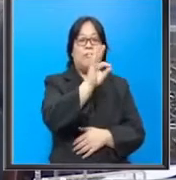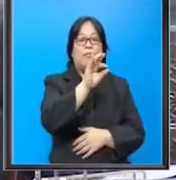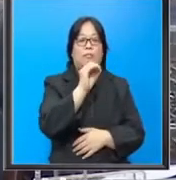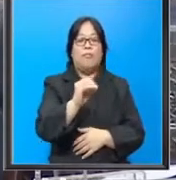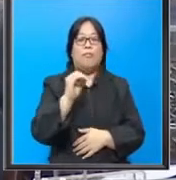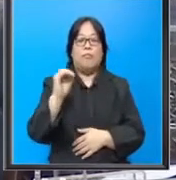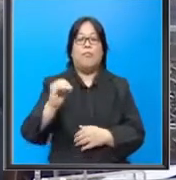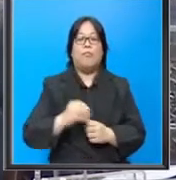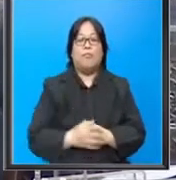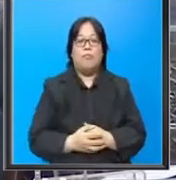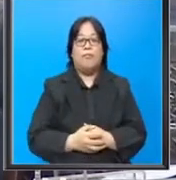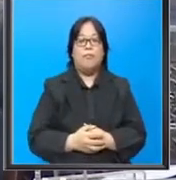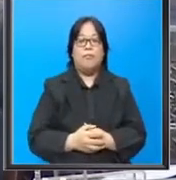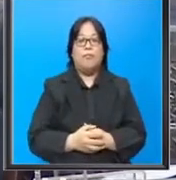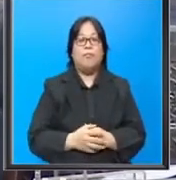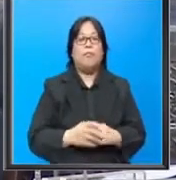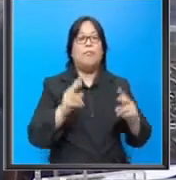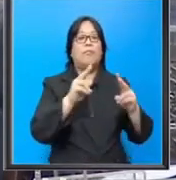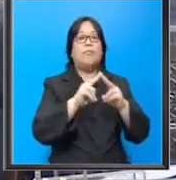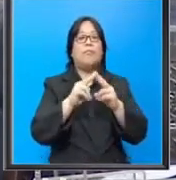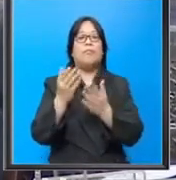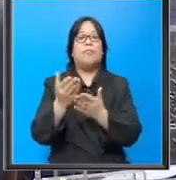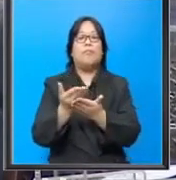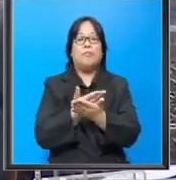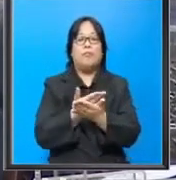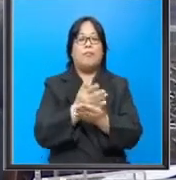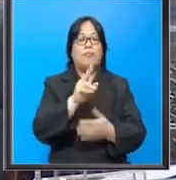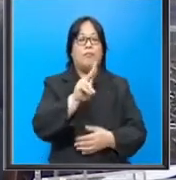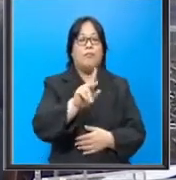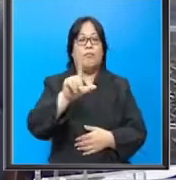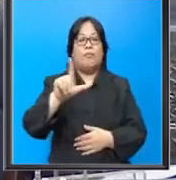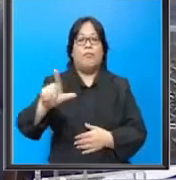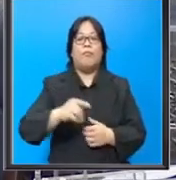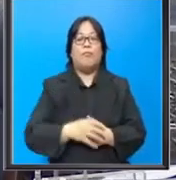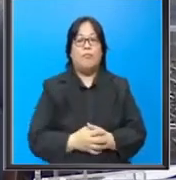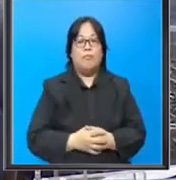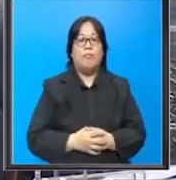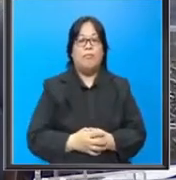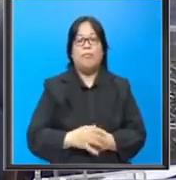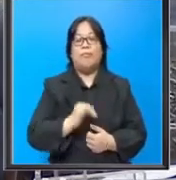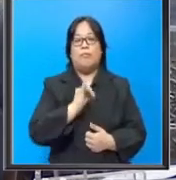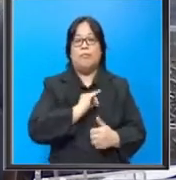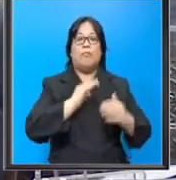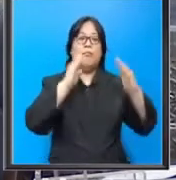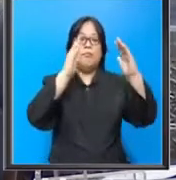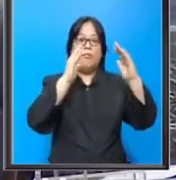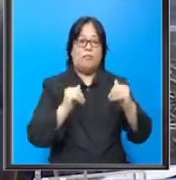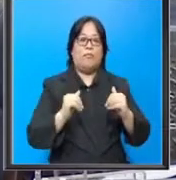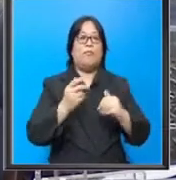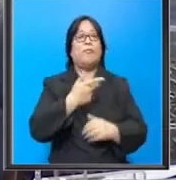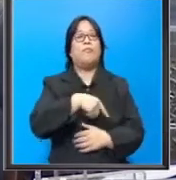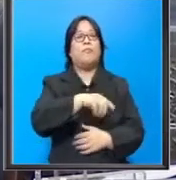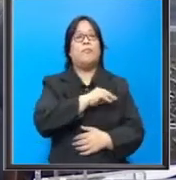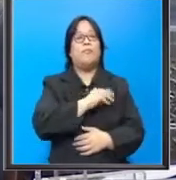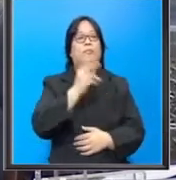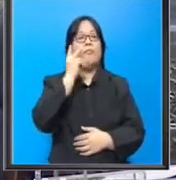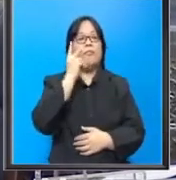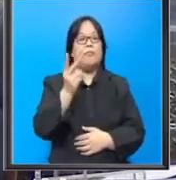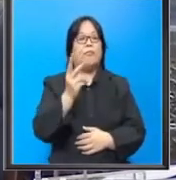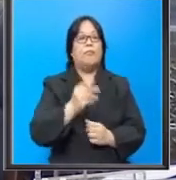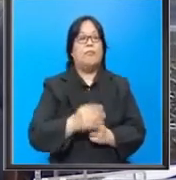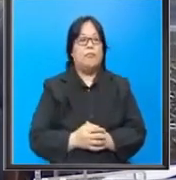09000 Kampung Baru Kuala Lumpur saya mengharapkan supaya Kementerian